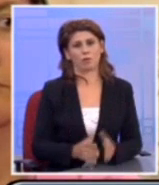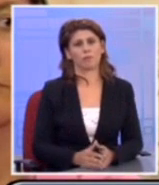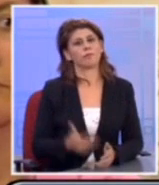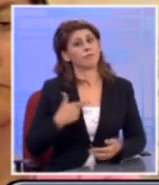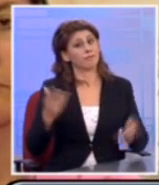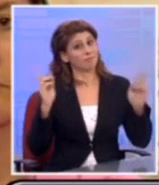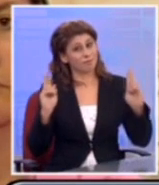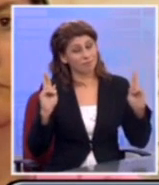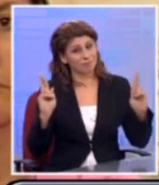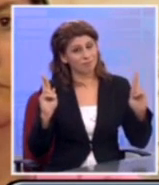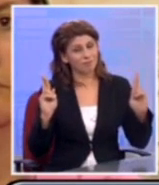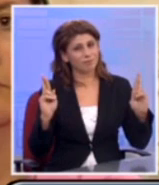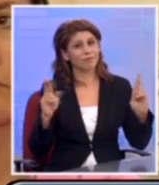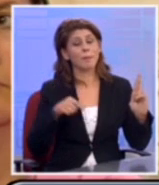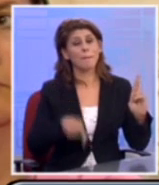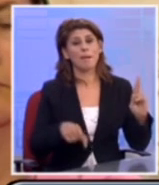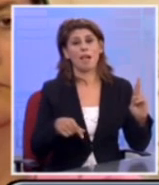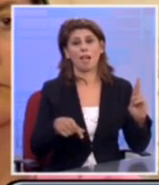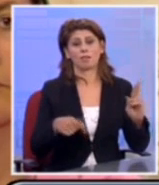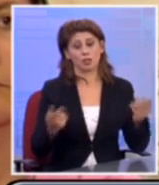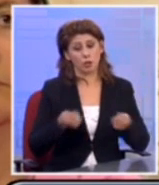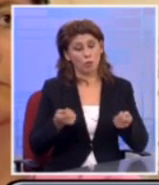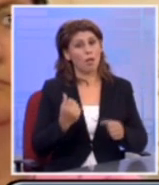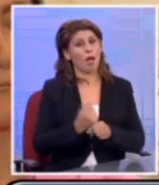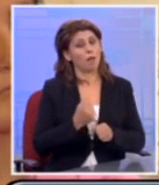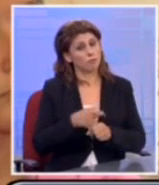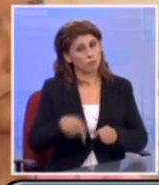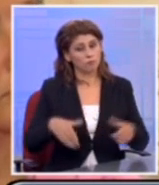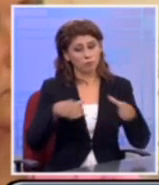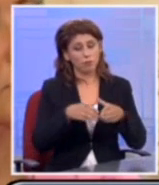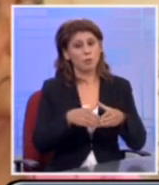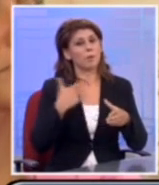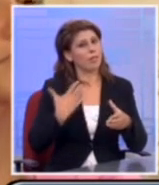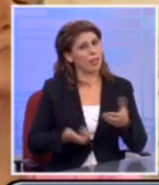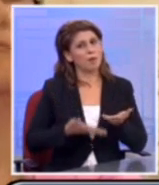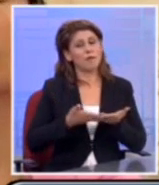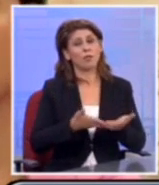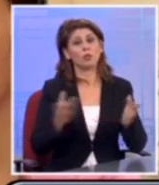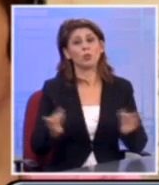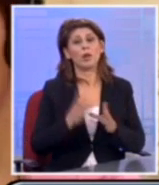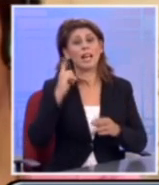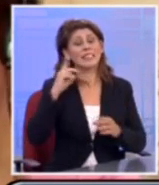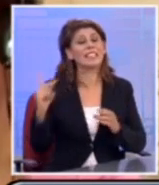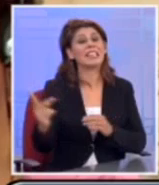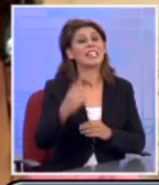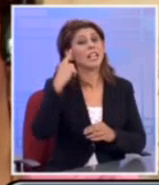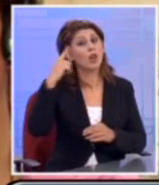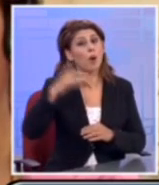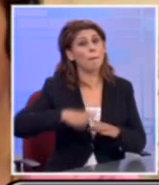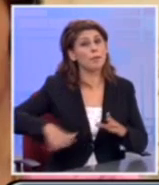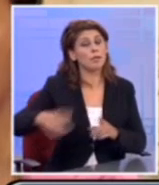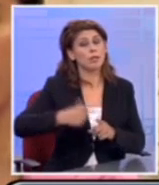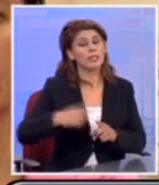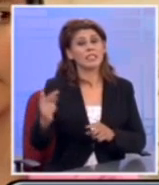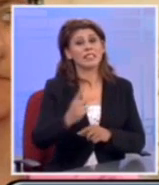Εμείς ελπίζουμε ότι με αυτή την εργασία που κάναμε θα έχουμε βοηθήσει τουλάχιστον την κοινή γνώμη αυτής της χώρας, την